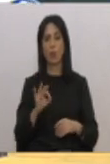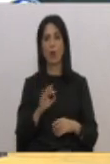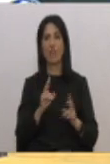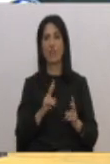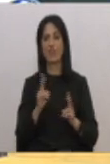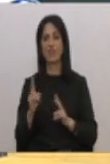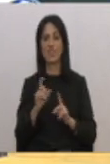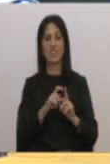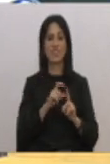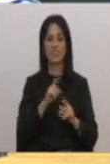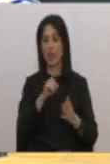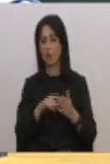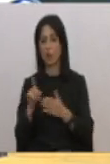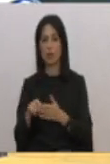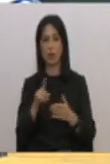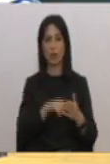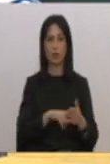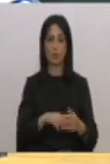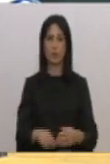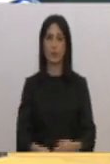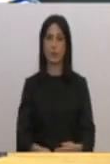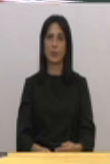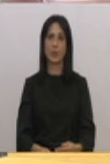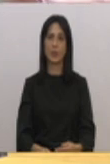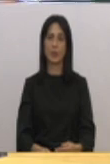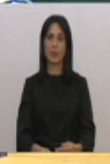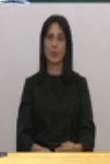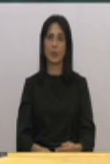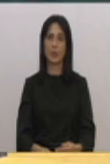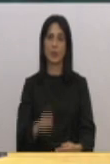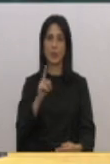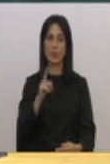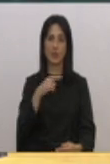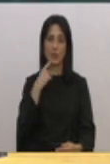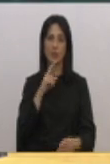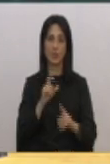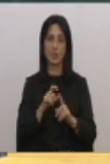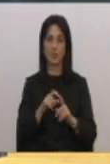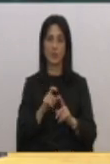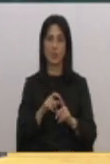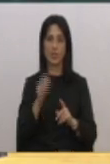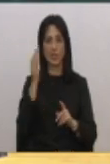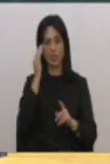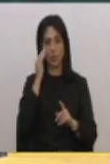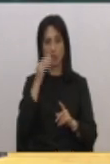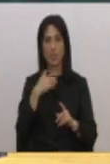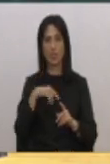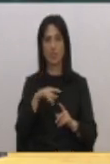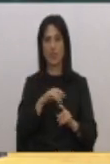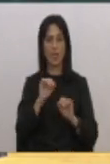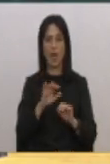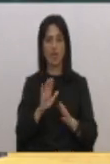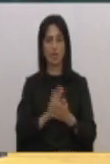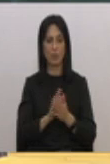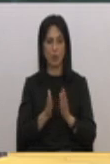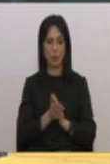ვის სიტყვას უნდა ენდოს. Და თქვენ მოიხსენიებთ ჩვენ გუნდს, რომ თითქოს ჩვენ არ ვიცავთ პირობებს